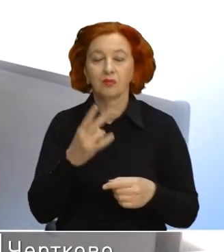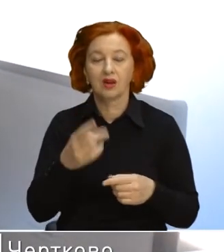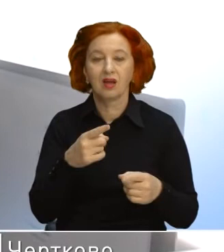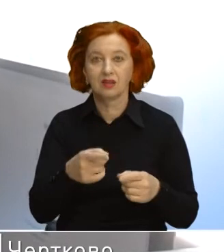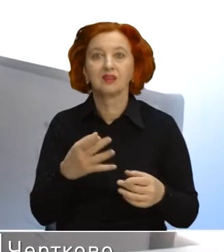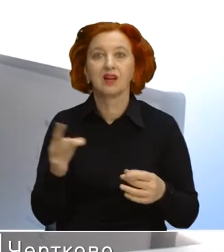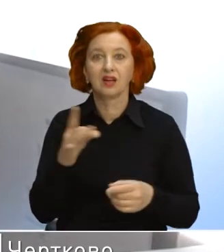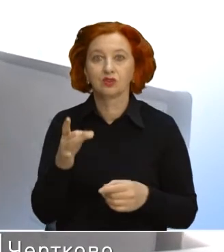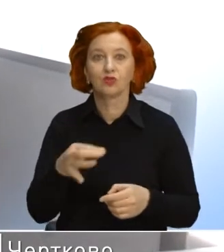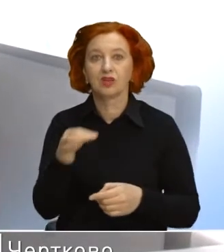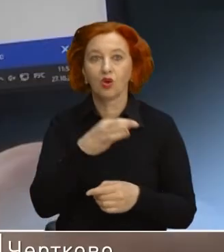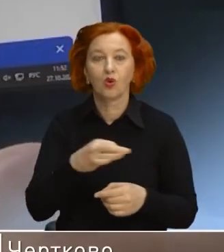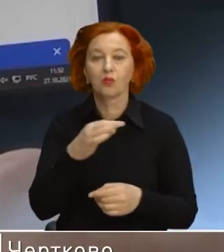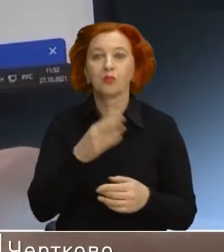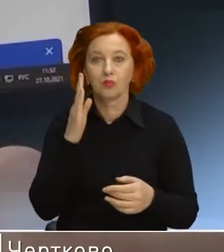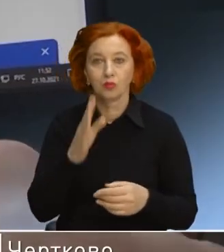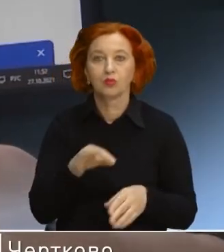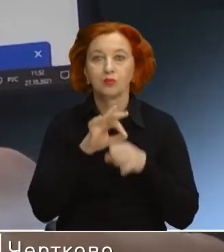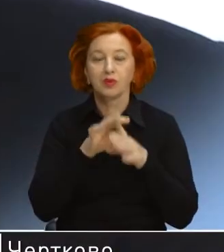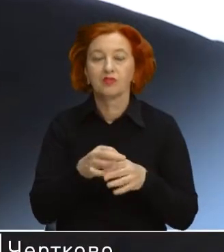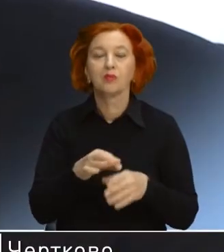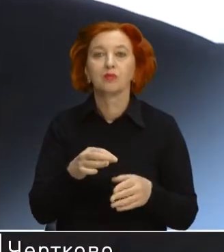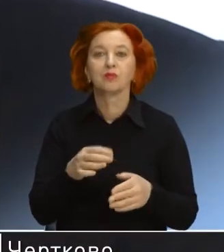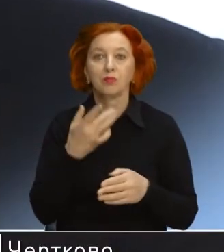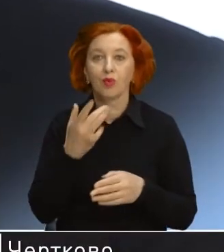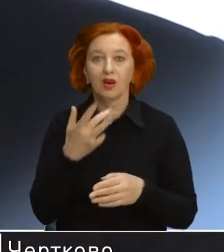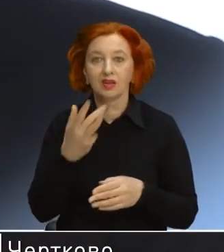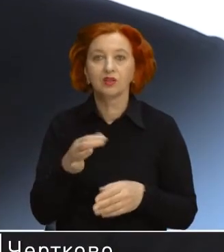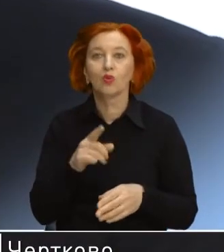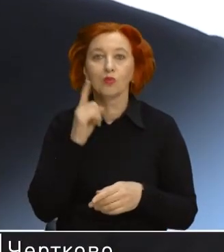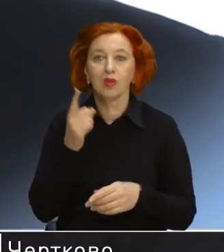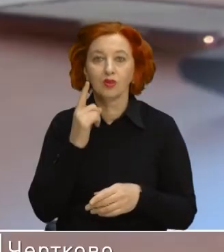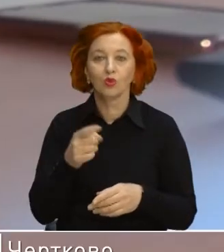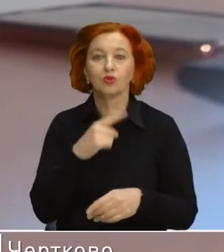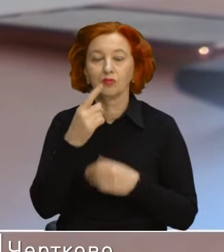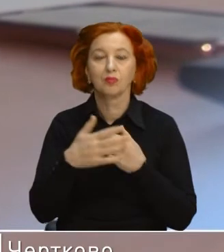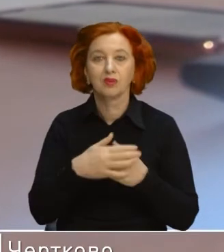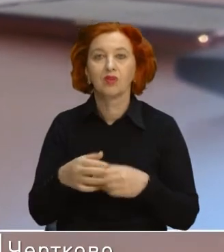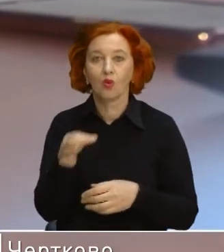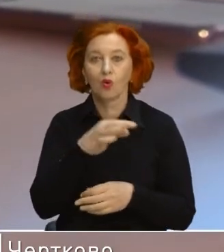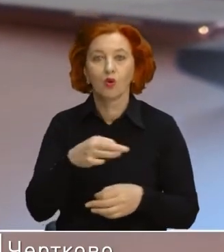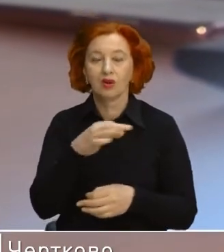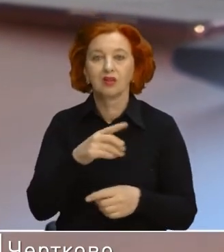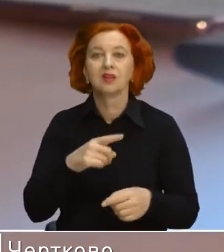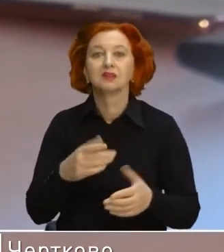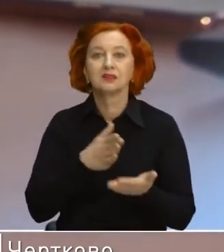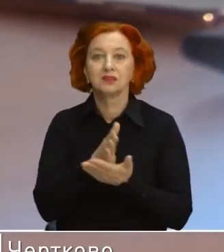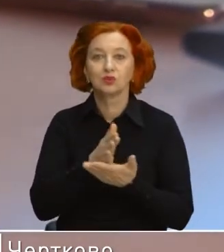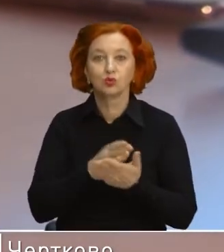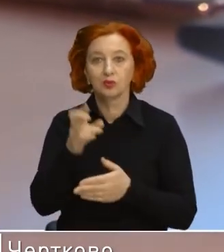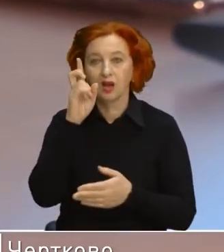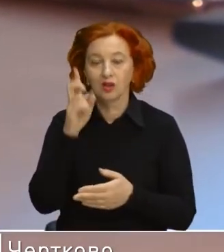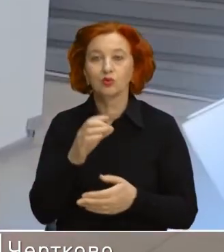территории Ростовской области Комитетом по молодежной политике региона совместно с территориальным органом Федеральной службы